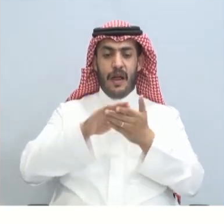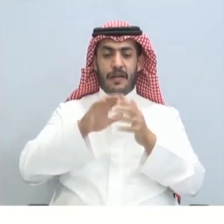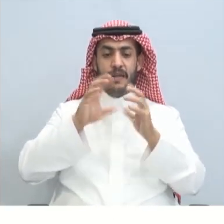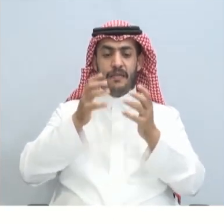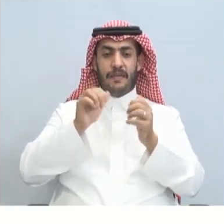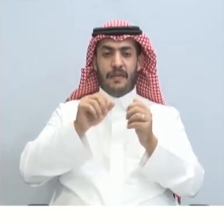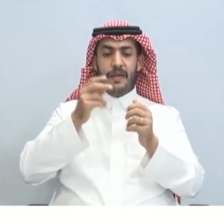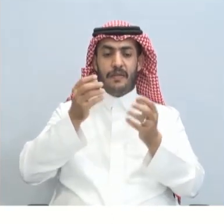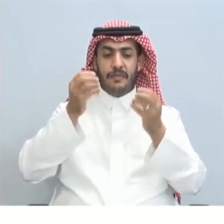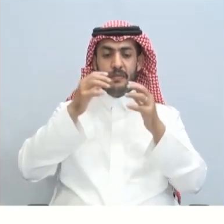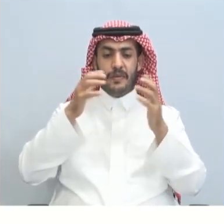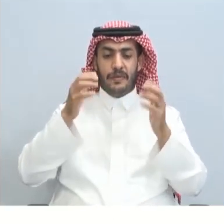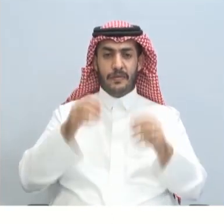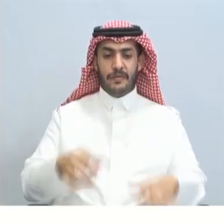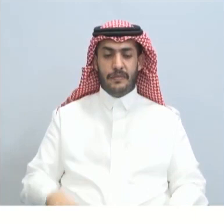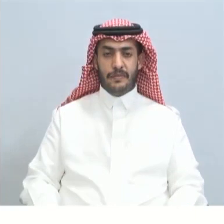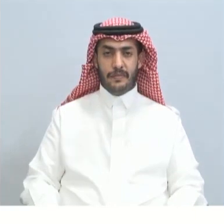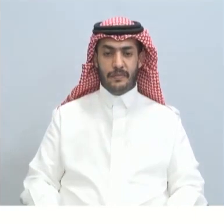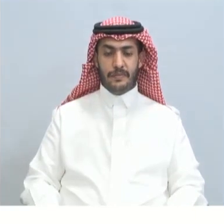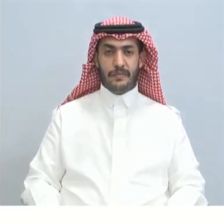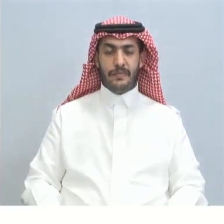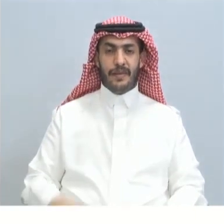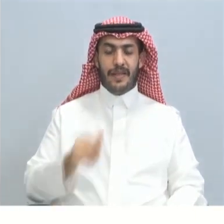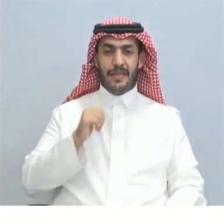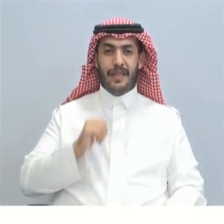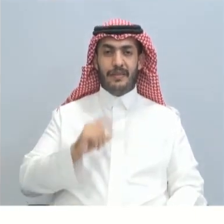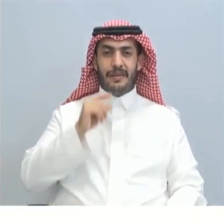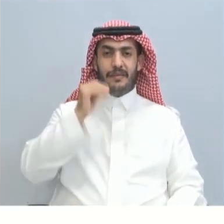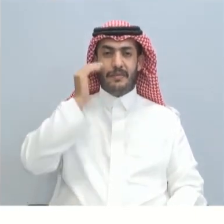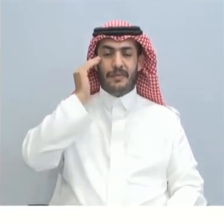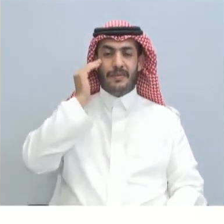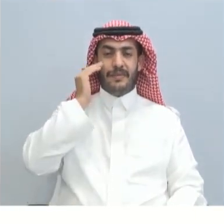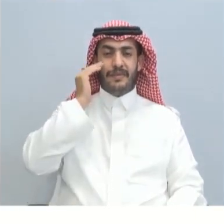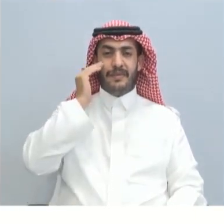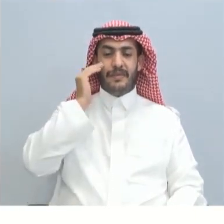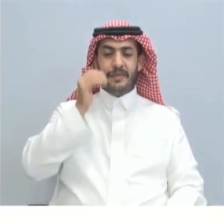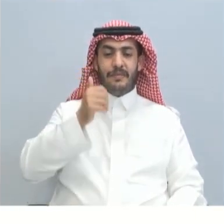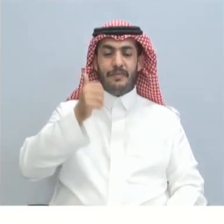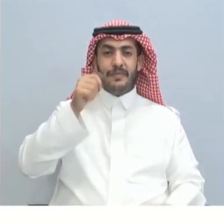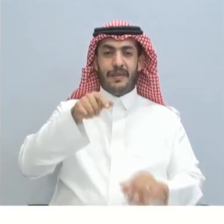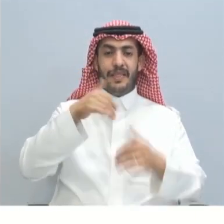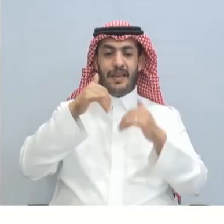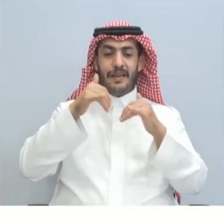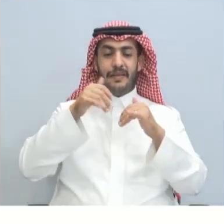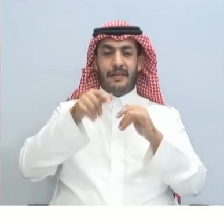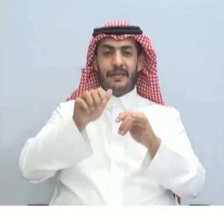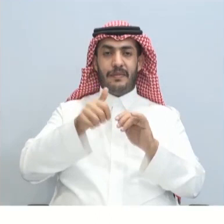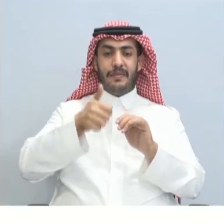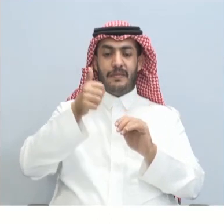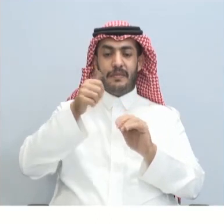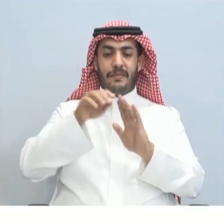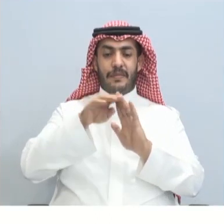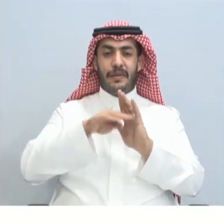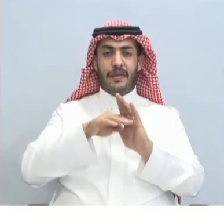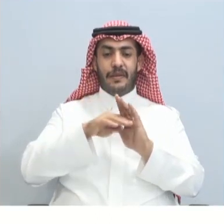الفضاء العريض ايضا عزيزي الطالب عزيزتي الطالبه يعتمد هذا الاسلوب على